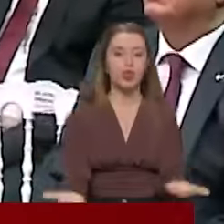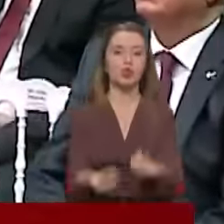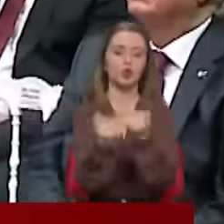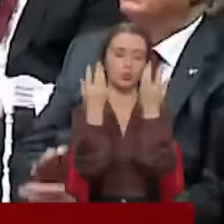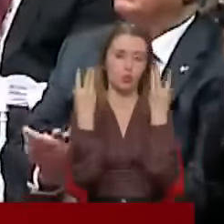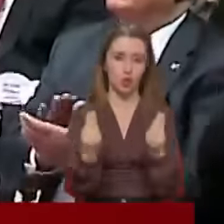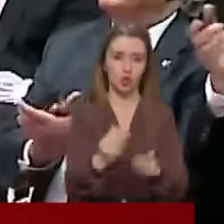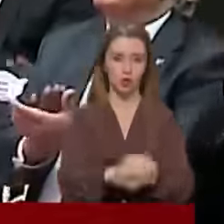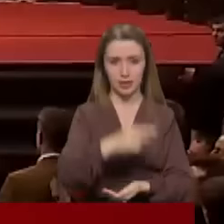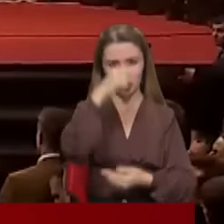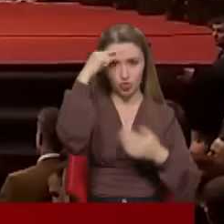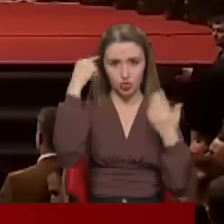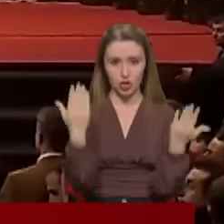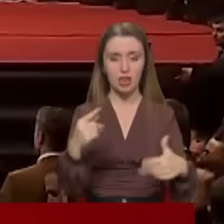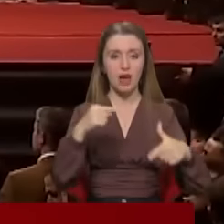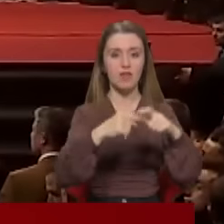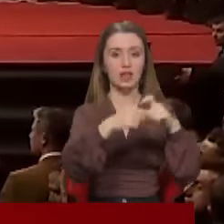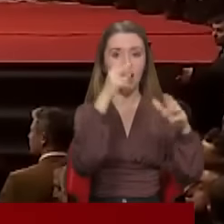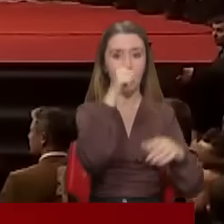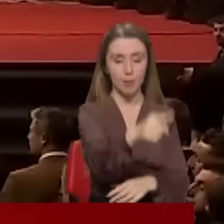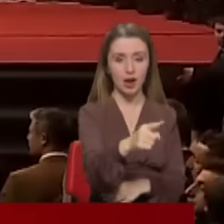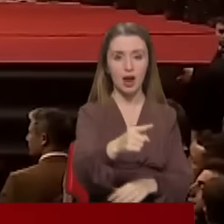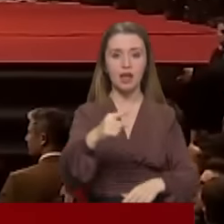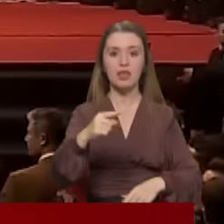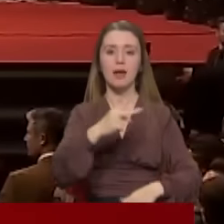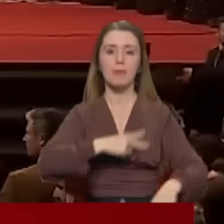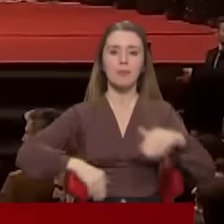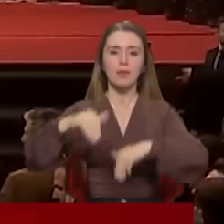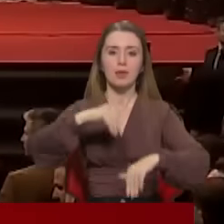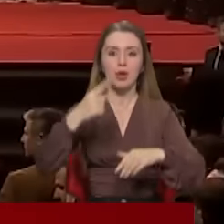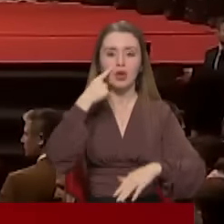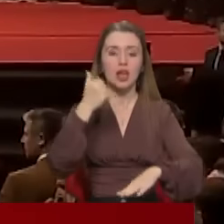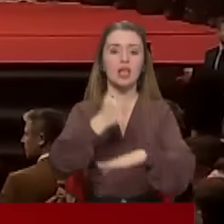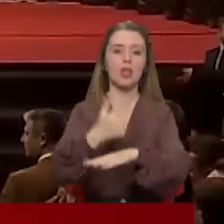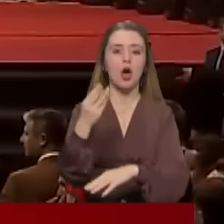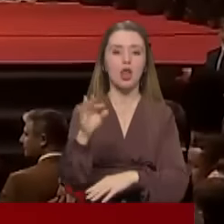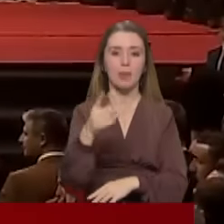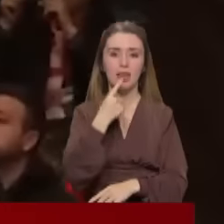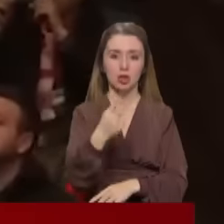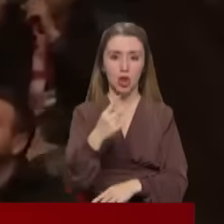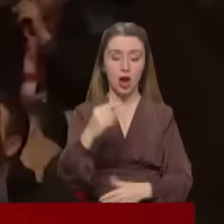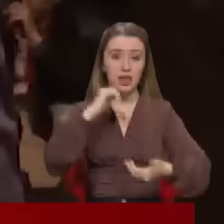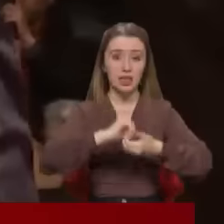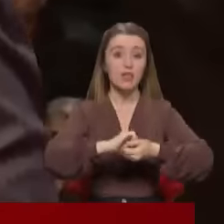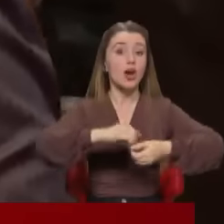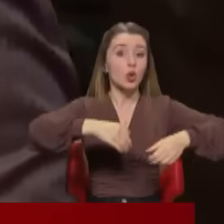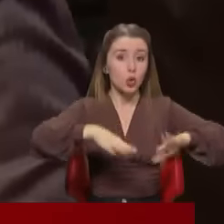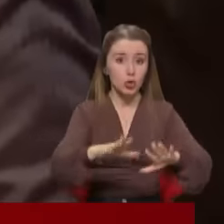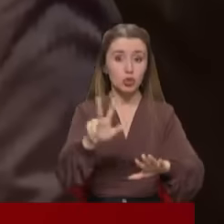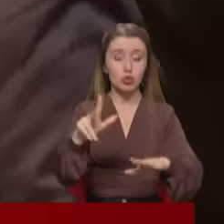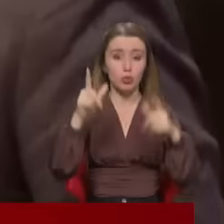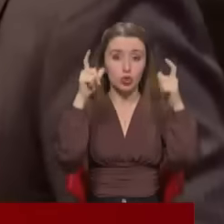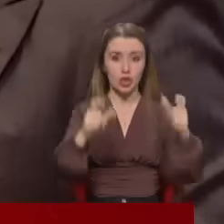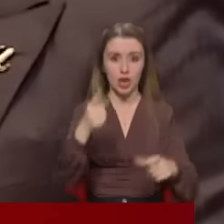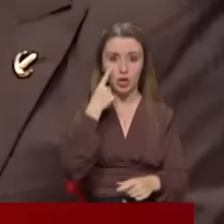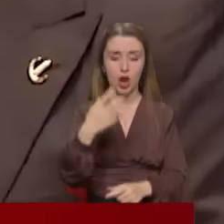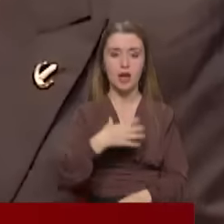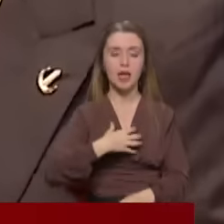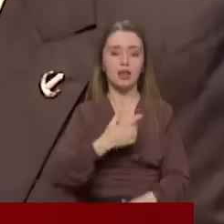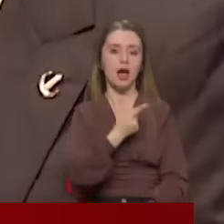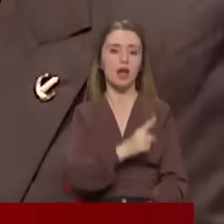vesile olacaktır inşallah. Fatih Erbakan yerel seçim iddiasını iktidara yürüyüş olarak açıkladı. İttifak yoksa 3 büyük şehirde